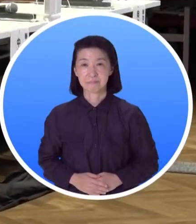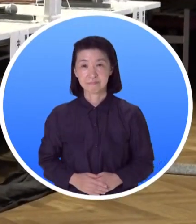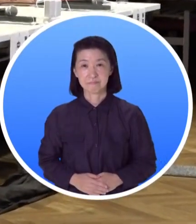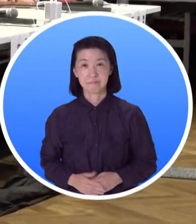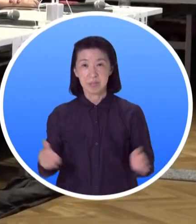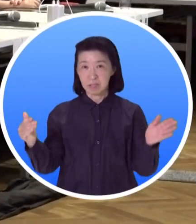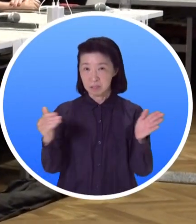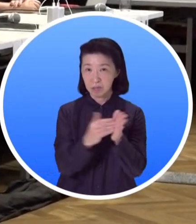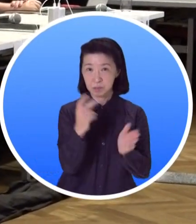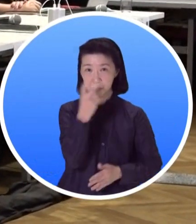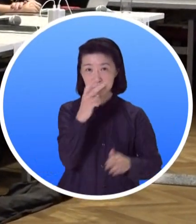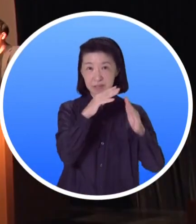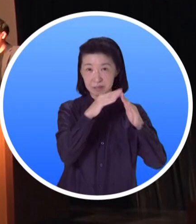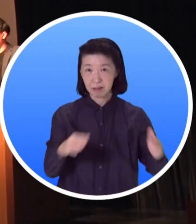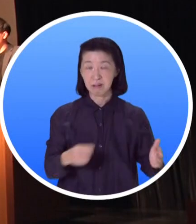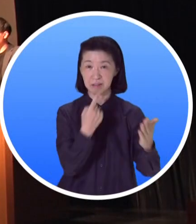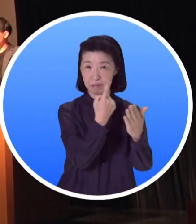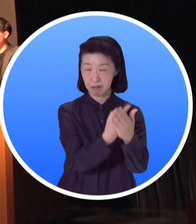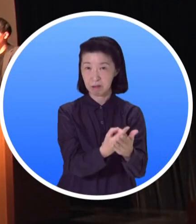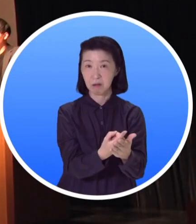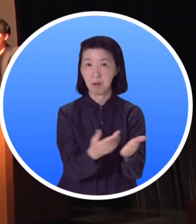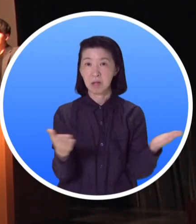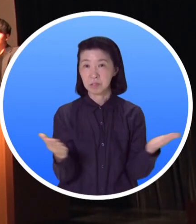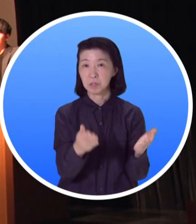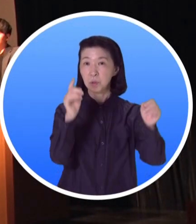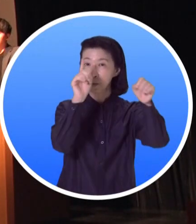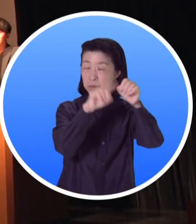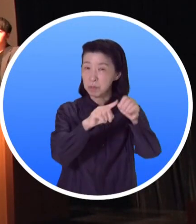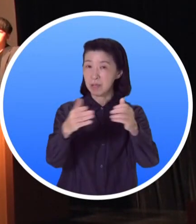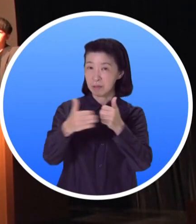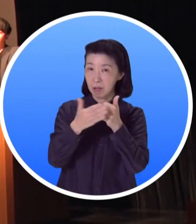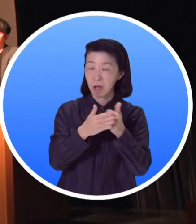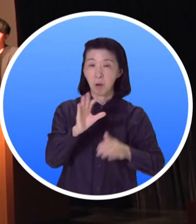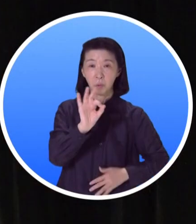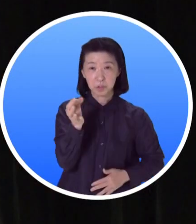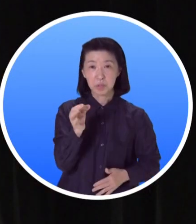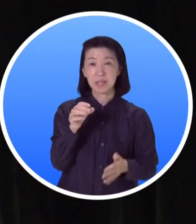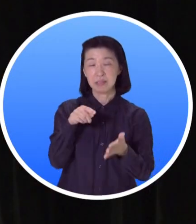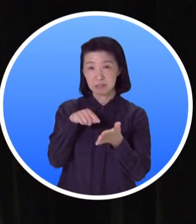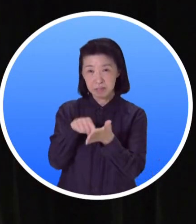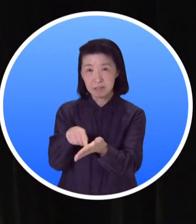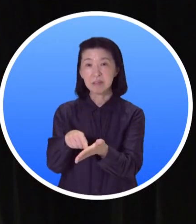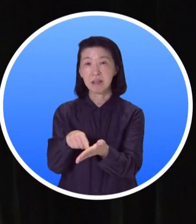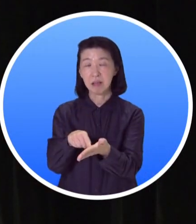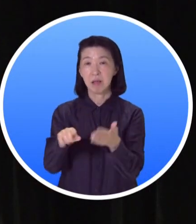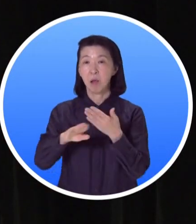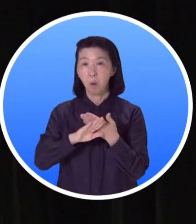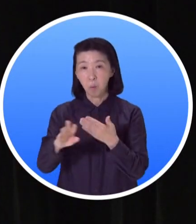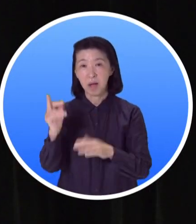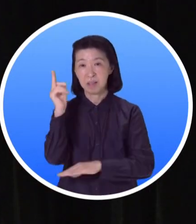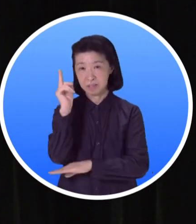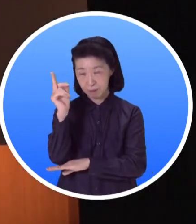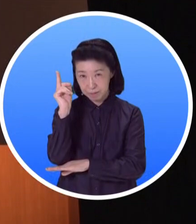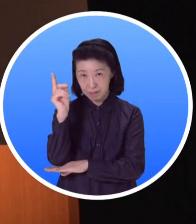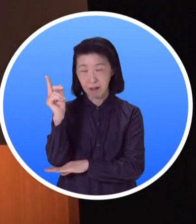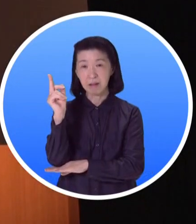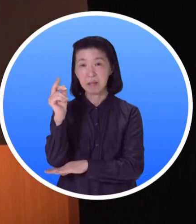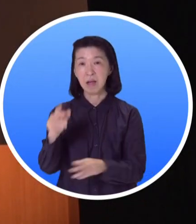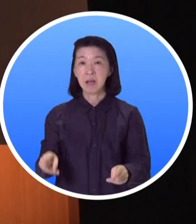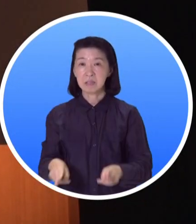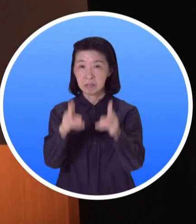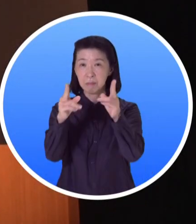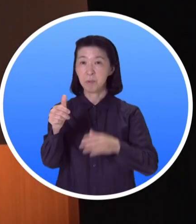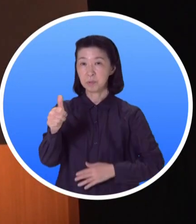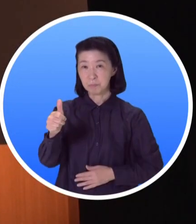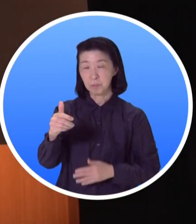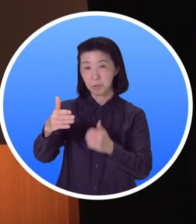最終審査会に進むと事業化のための補助金を申請することができるほか、セミナーや専門家の助